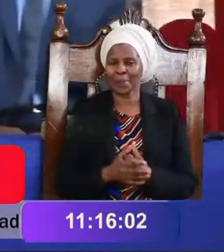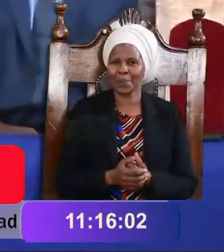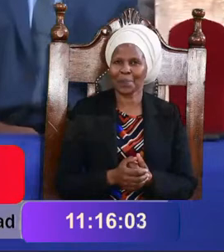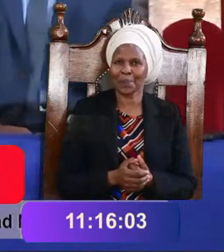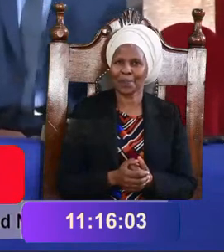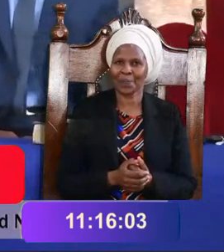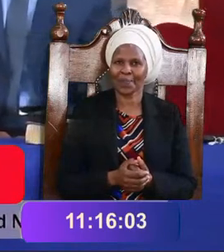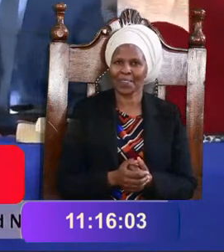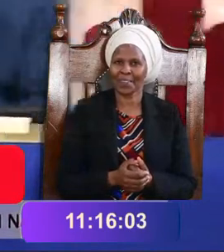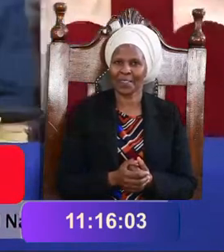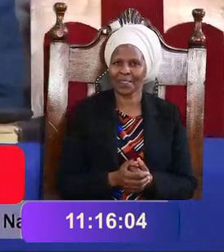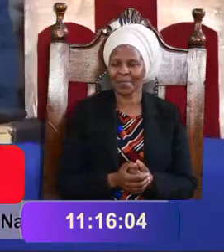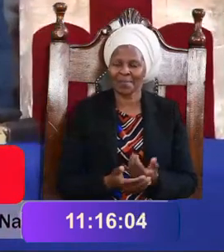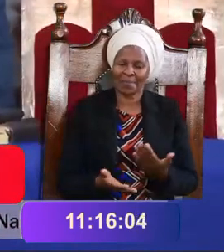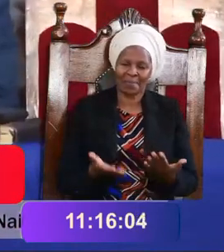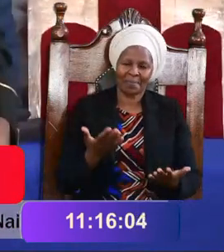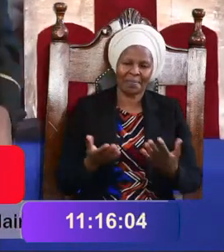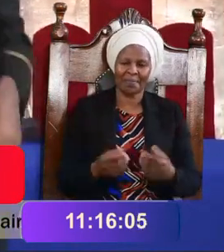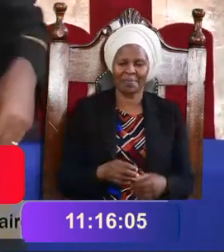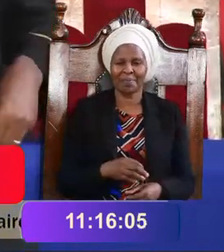Maybe roho inamuandama, sijui.